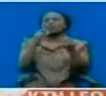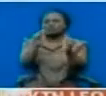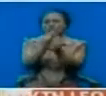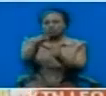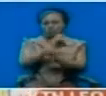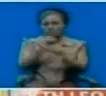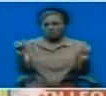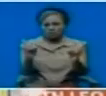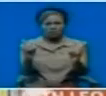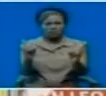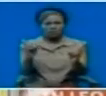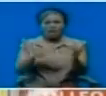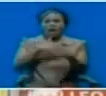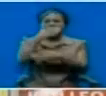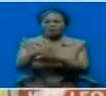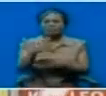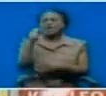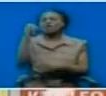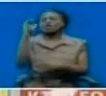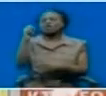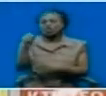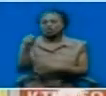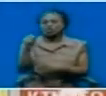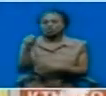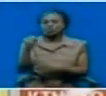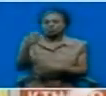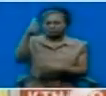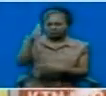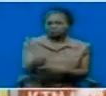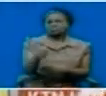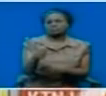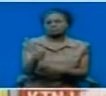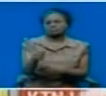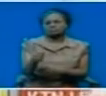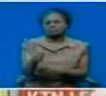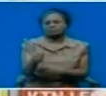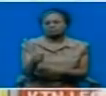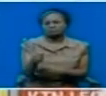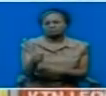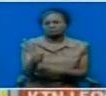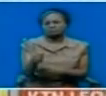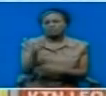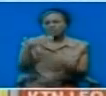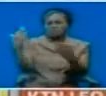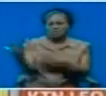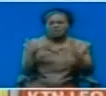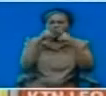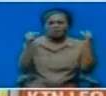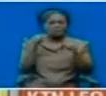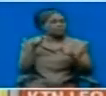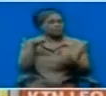tu kusema ate after the tone, uaga hiyo kitu tunangengania kabisa kuizima kabisa. Isilete hiyo maneno juu